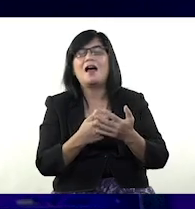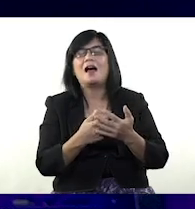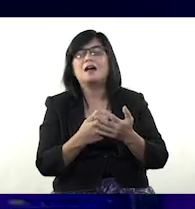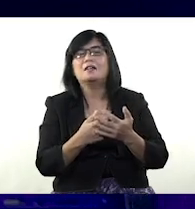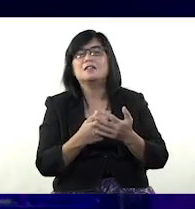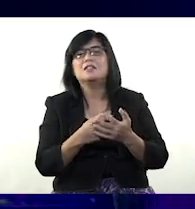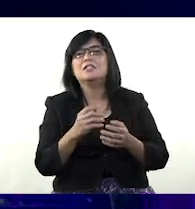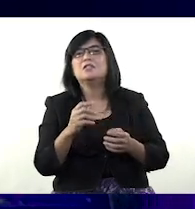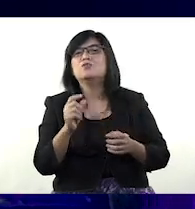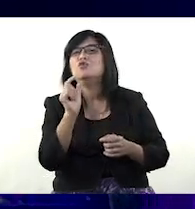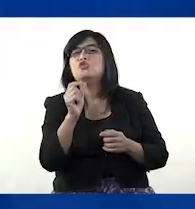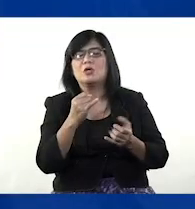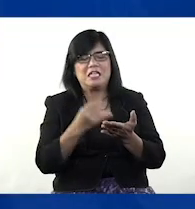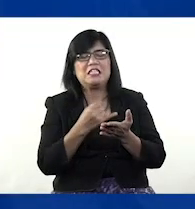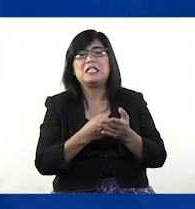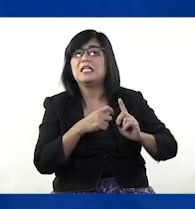Kristus